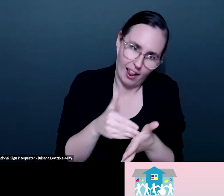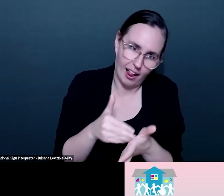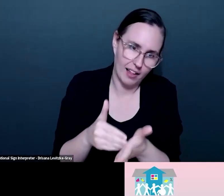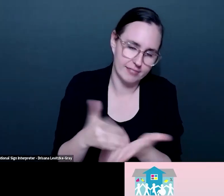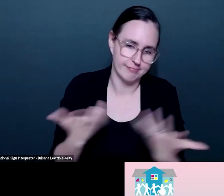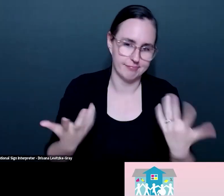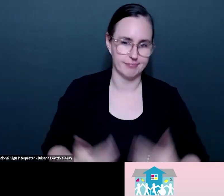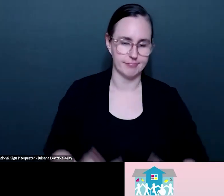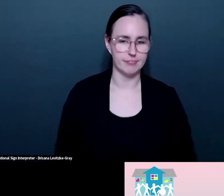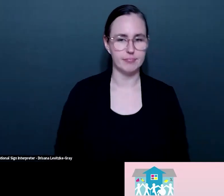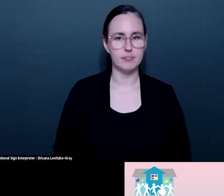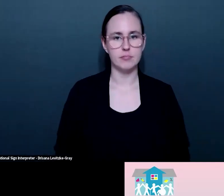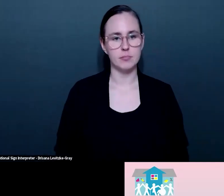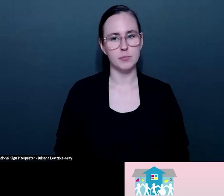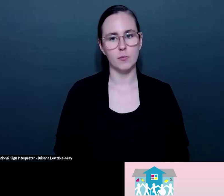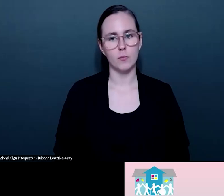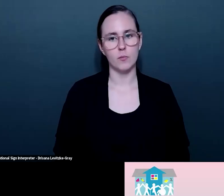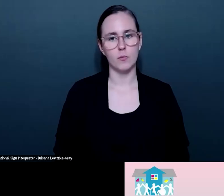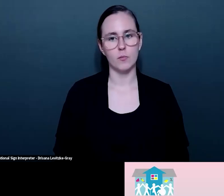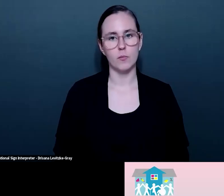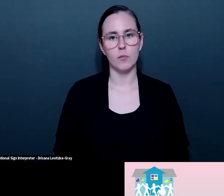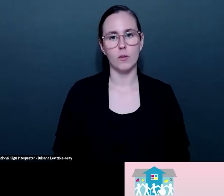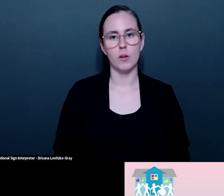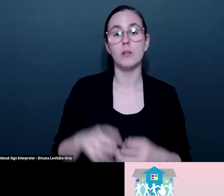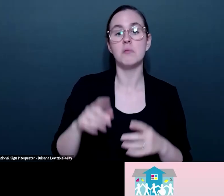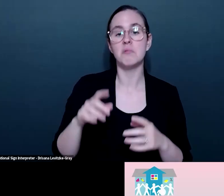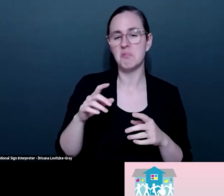Je descends ici.